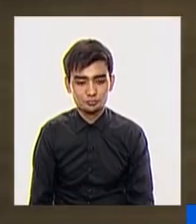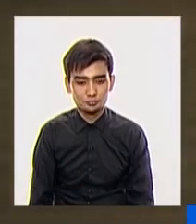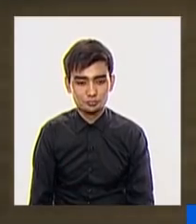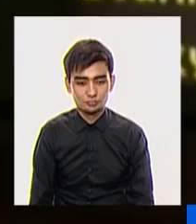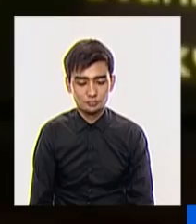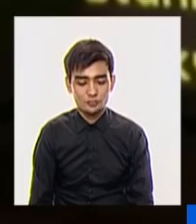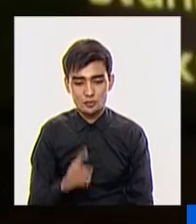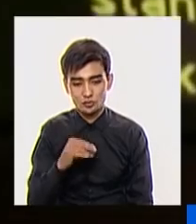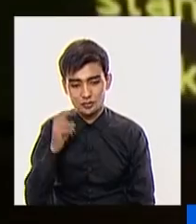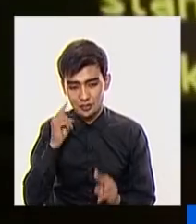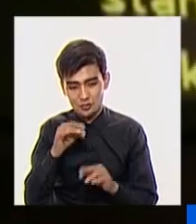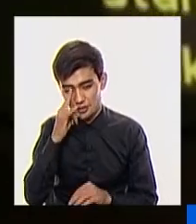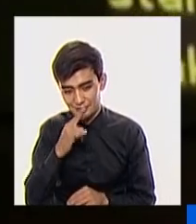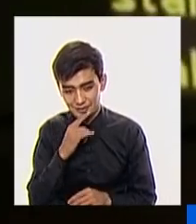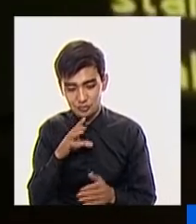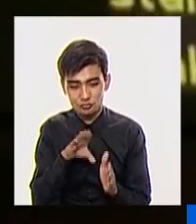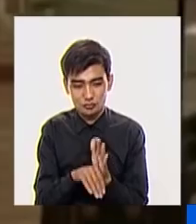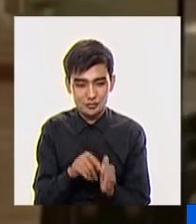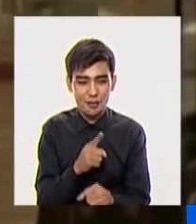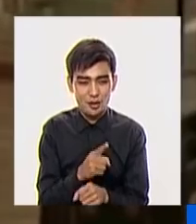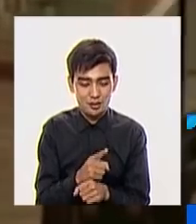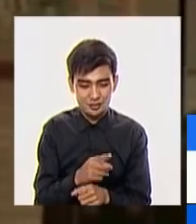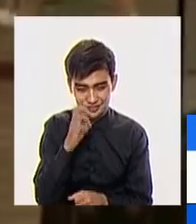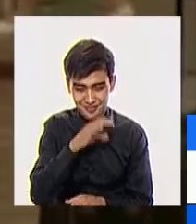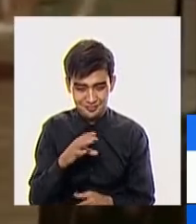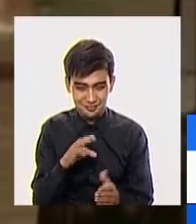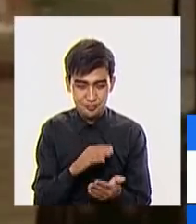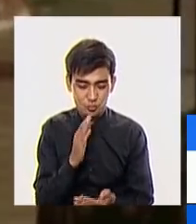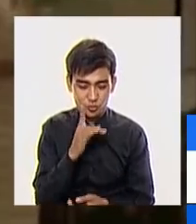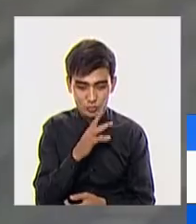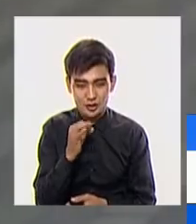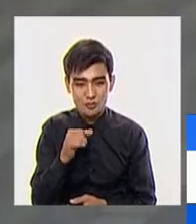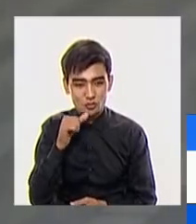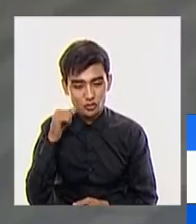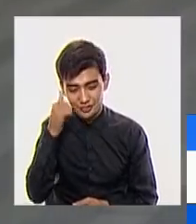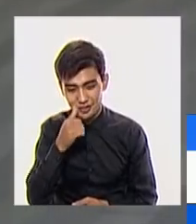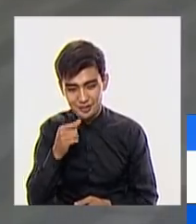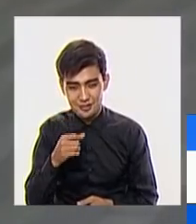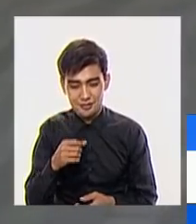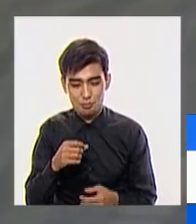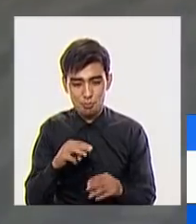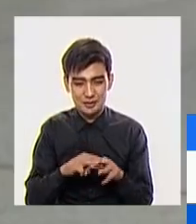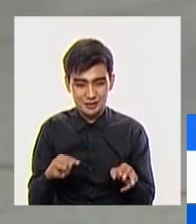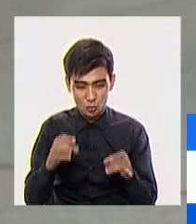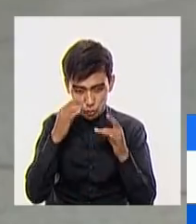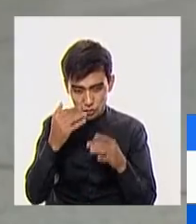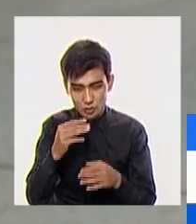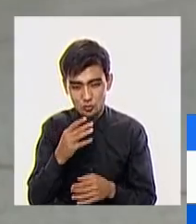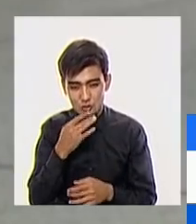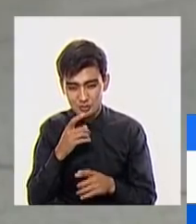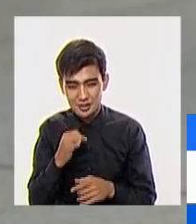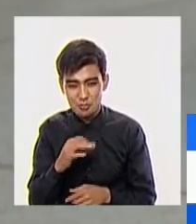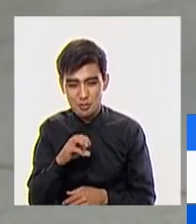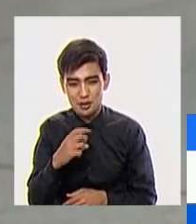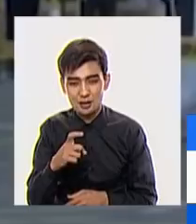Также неизвестно, попадет ли Казахстан в число запрещенных стран. На прошлой неделе министр культуры и туризма Турции Мехмет Нури Эрсой